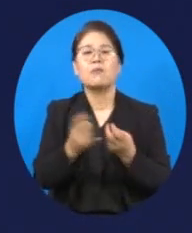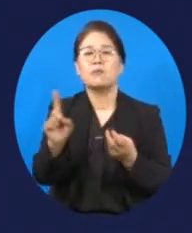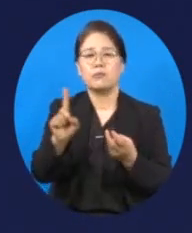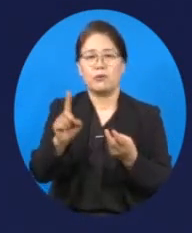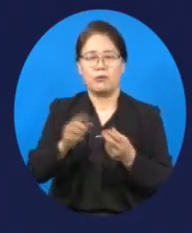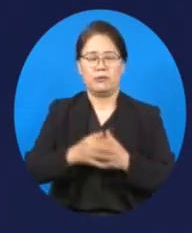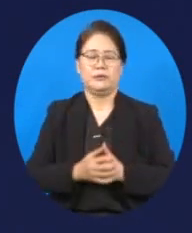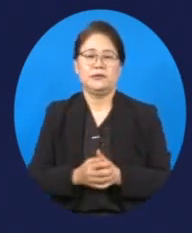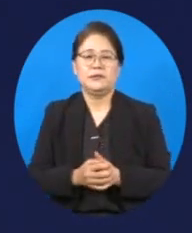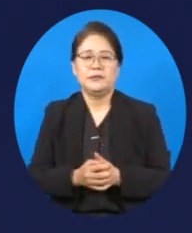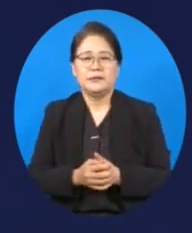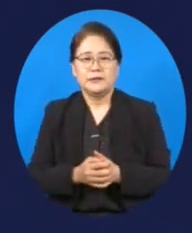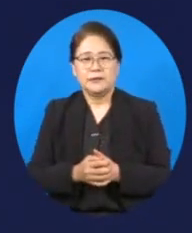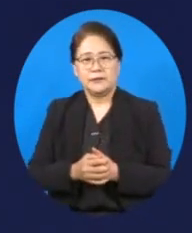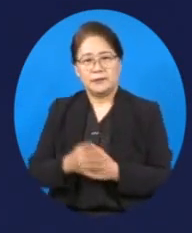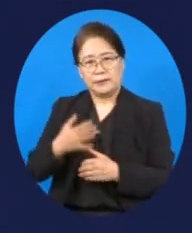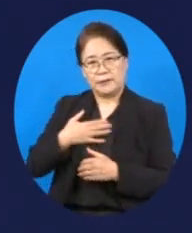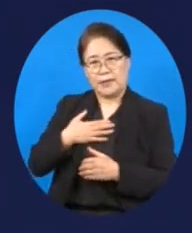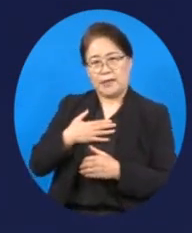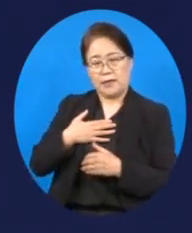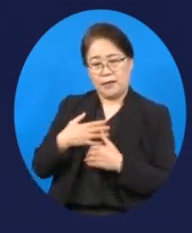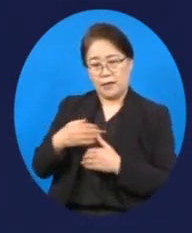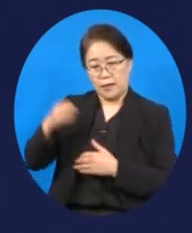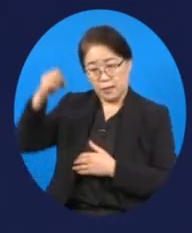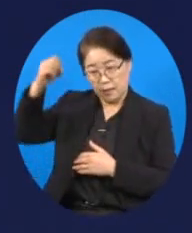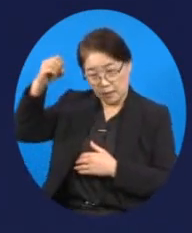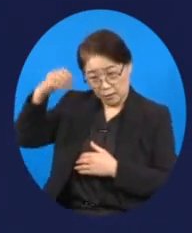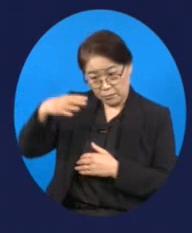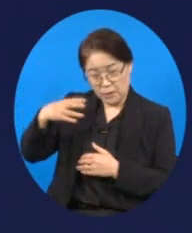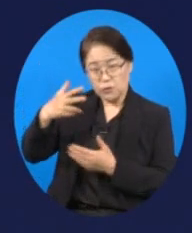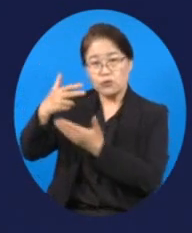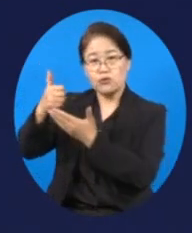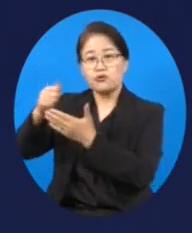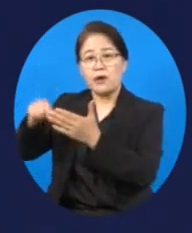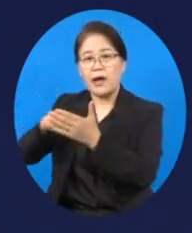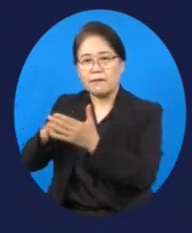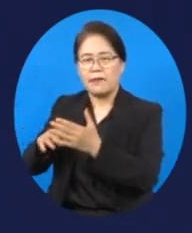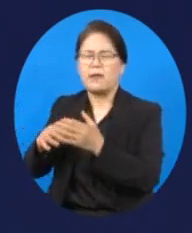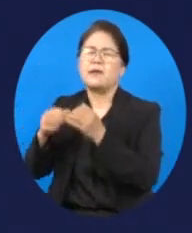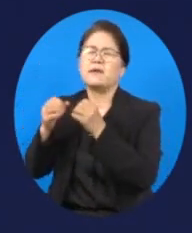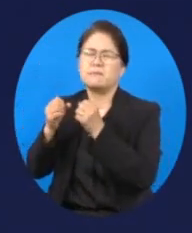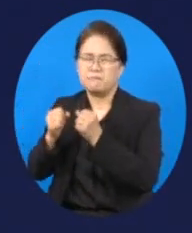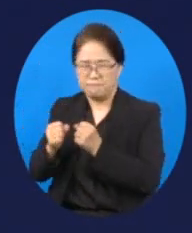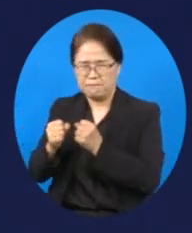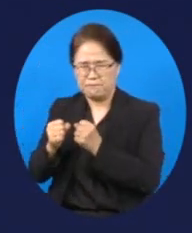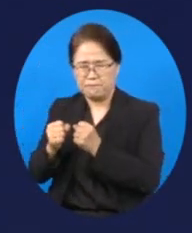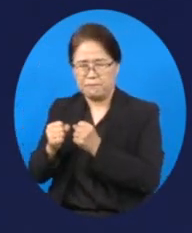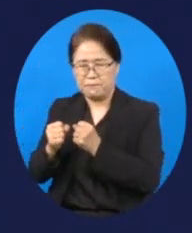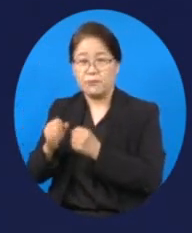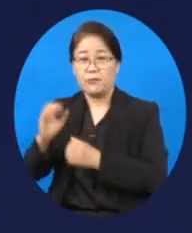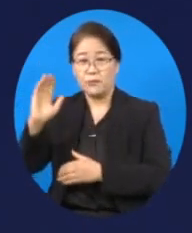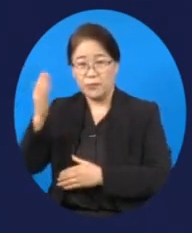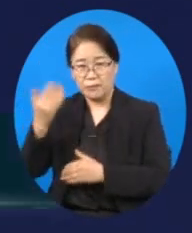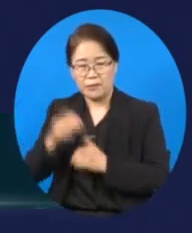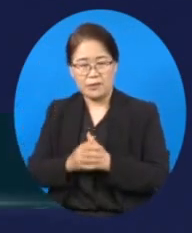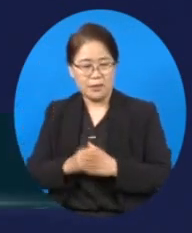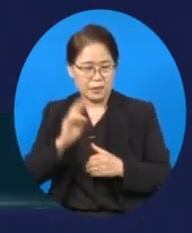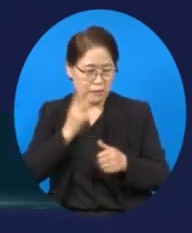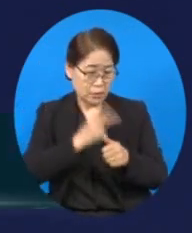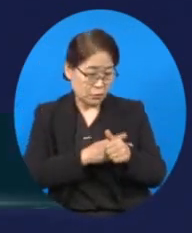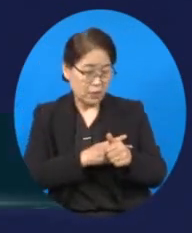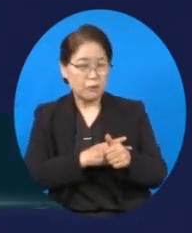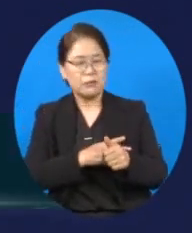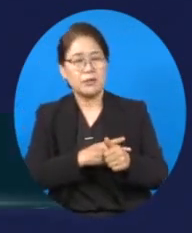자 그것은요 내가 빛 되신 주님 안에 거하는 것입니다 그래서 사도 바울은